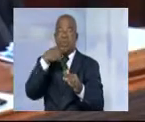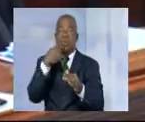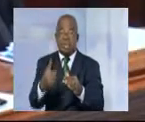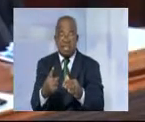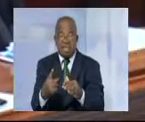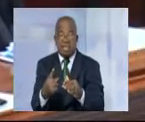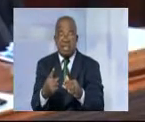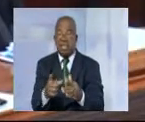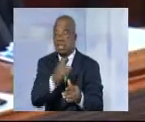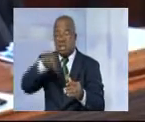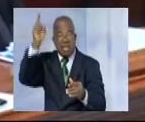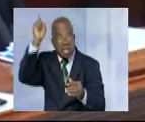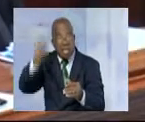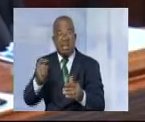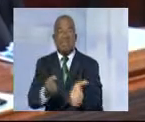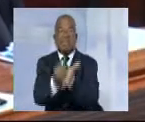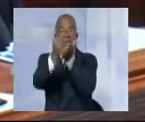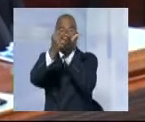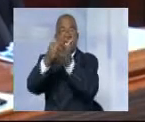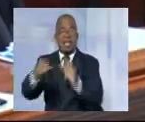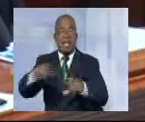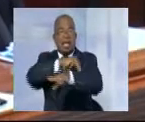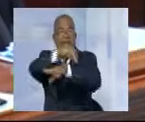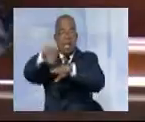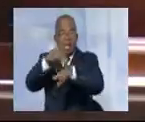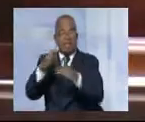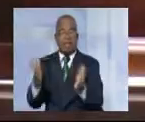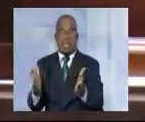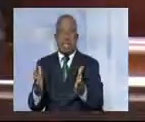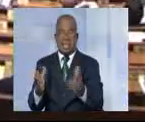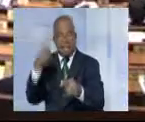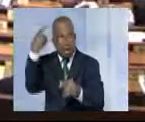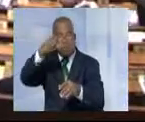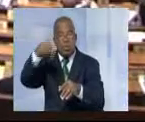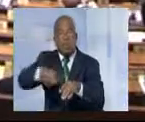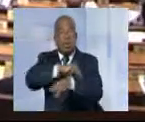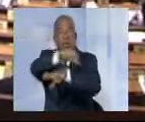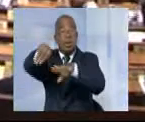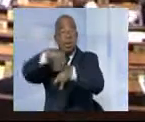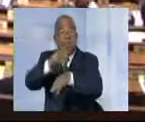désormais aider le Mali à gagner la paix.